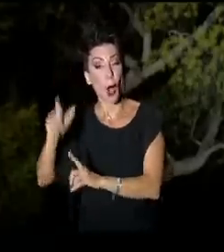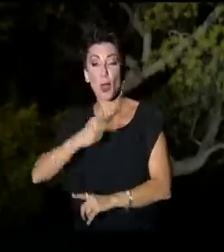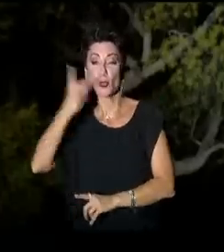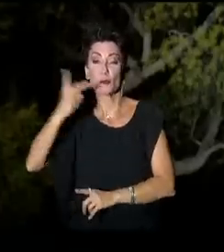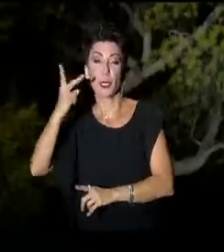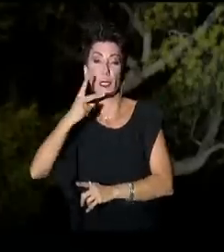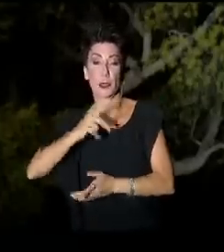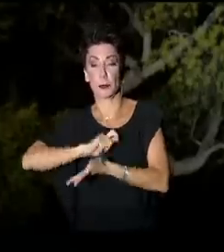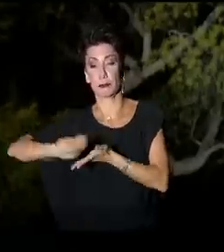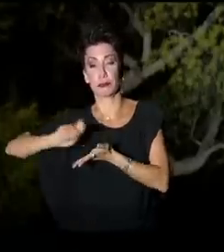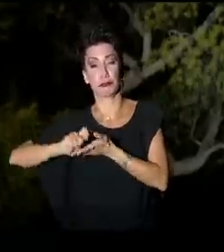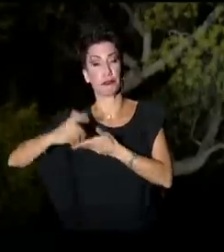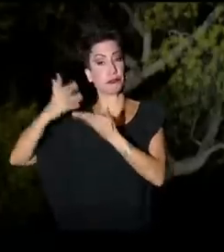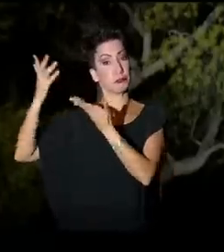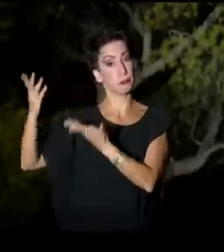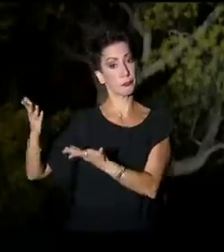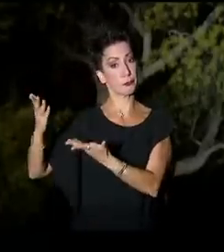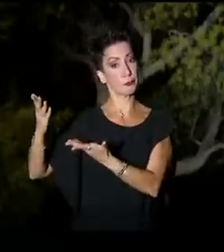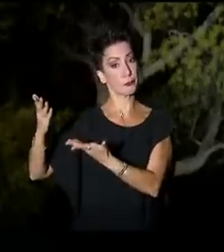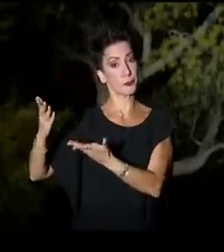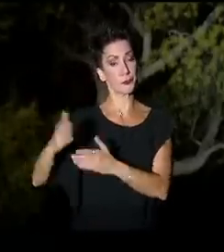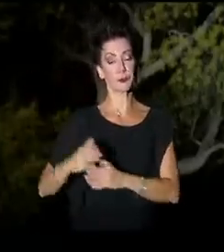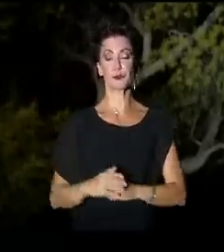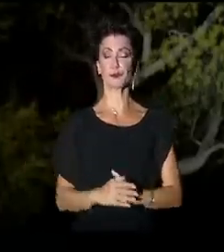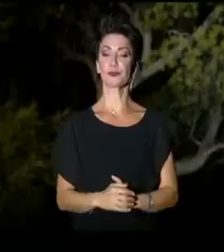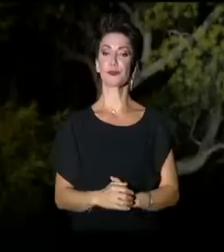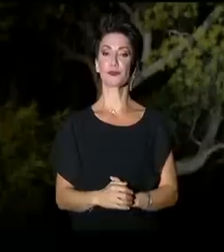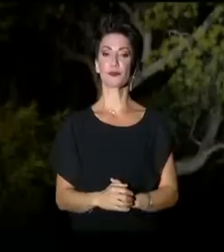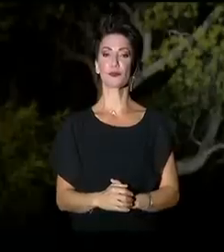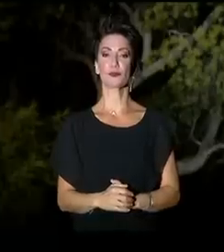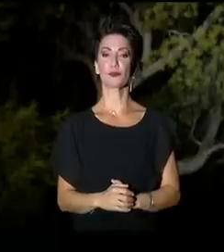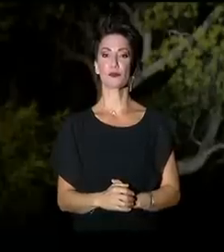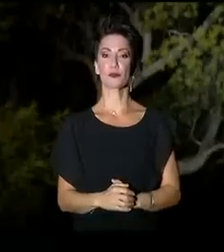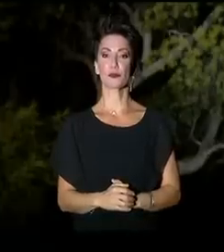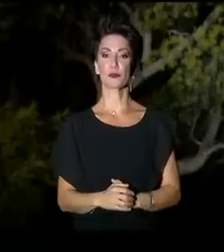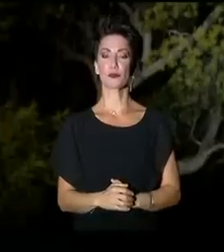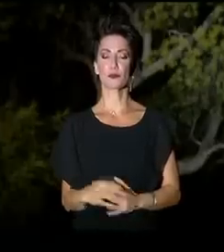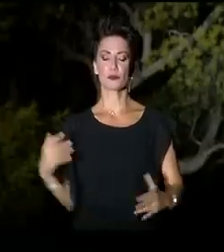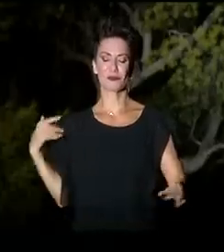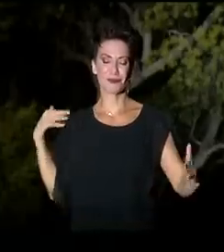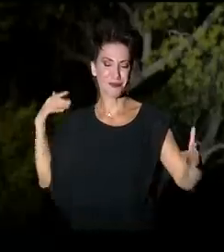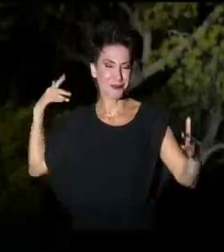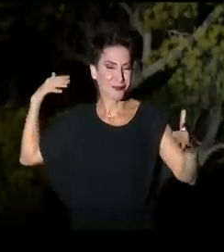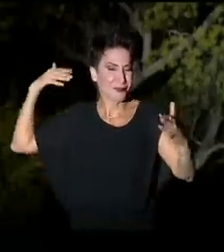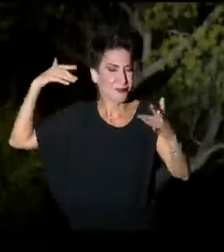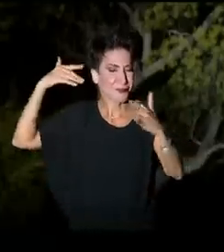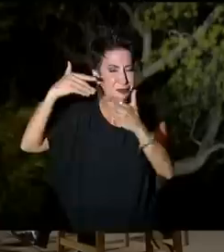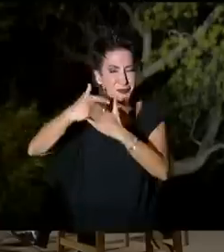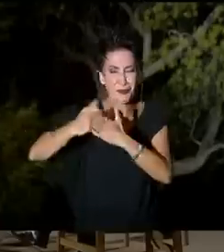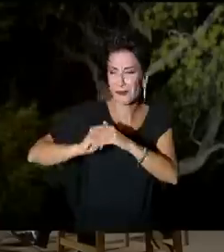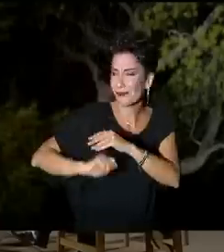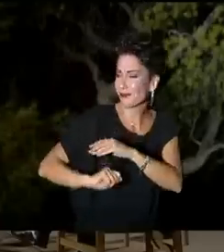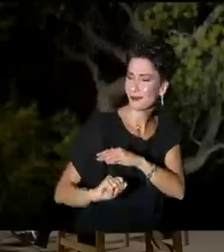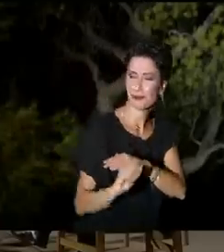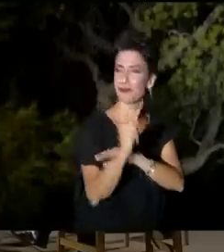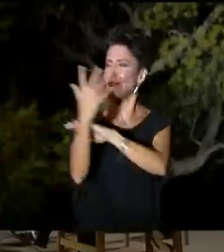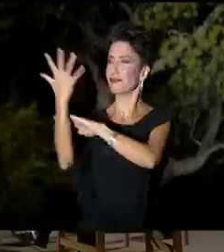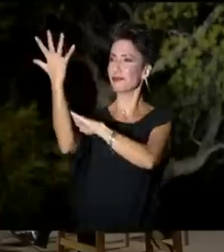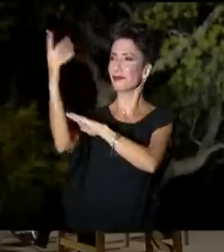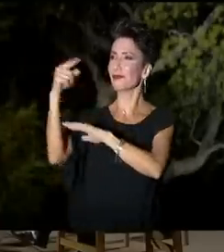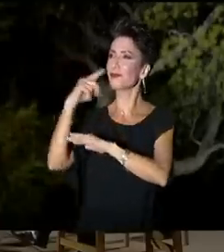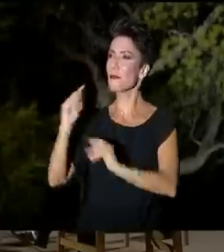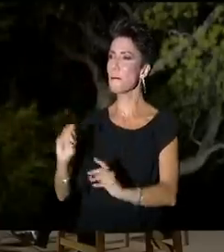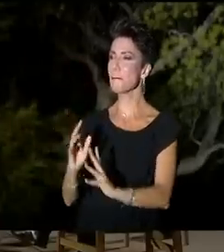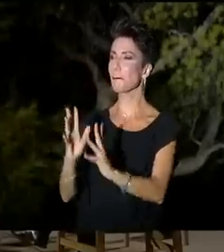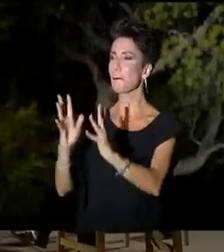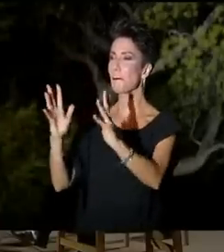Για πρώτη φορά ξεπροβάλλει μπροστά μας, μέσα σε τούτη τη χιλιόχρονη νύχτα, το σύμβολο της Δύσης. Σε λίγο όλα